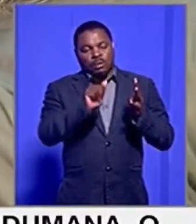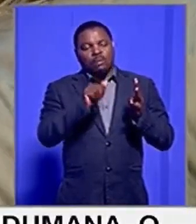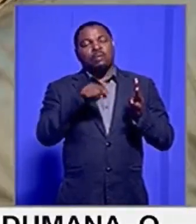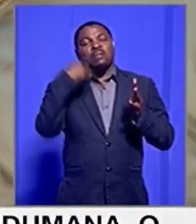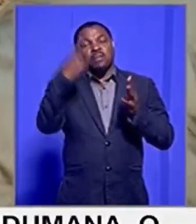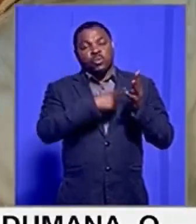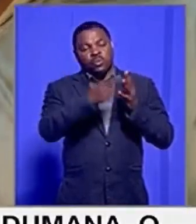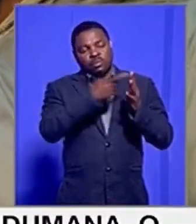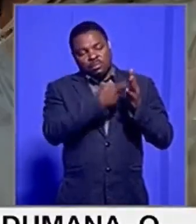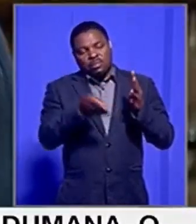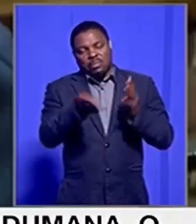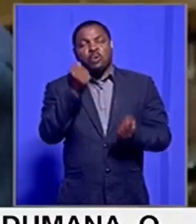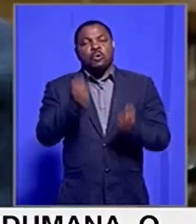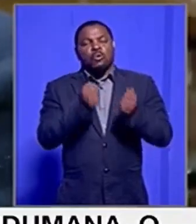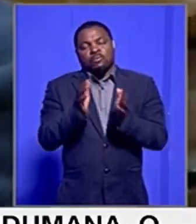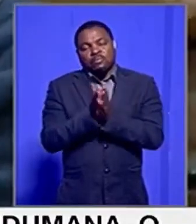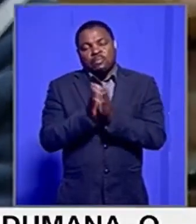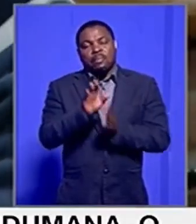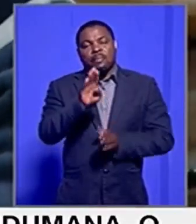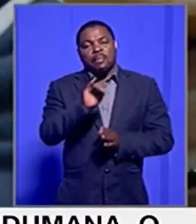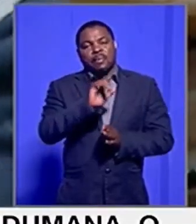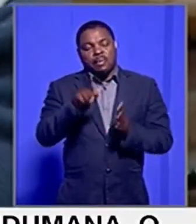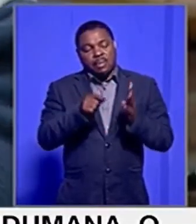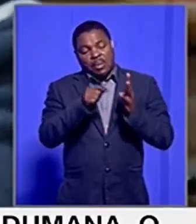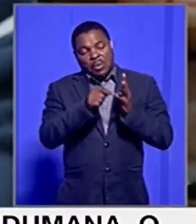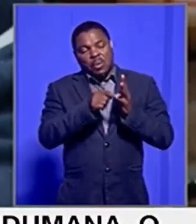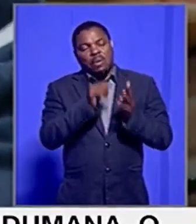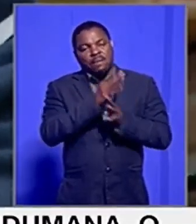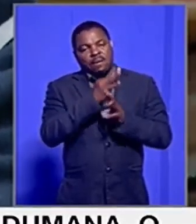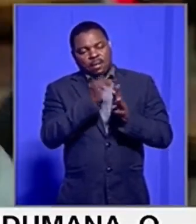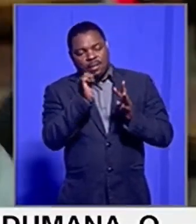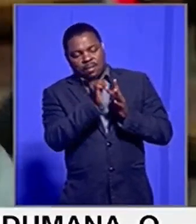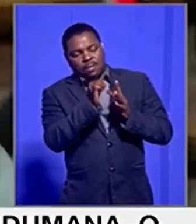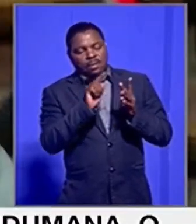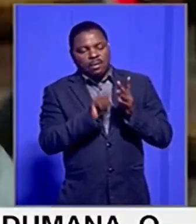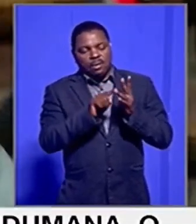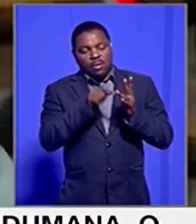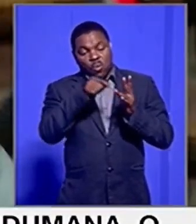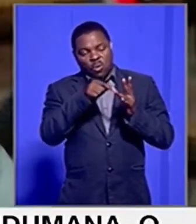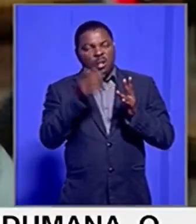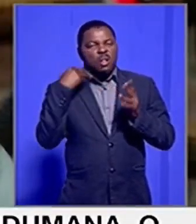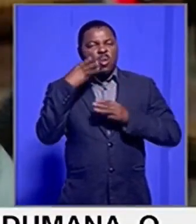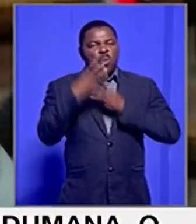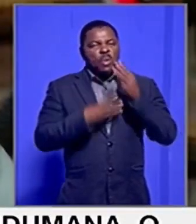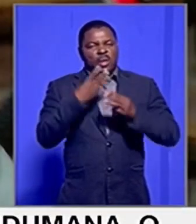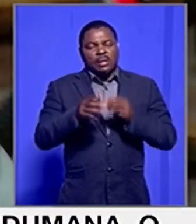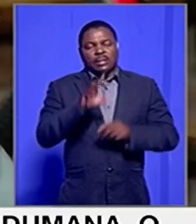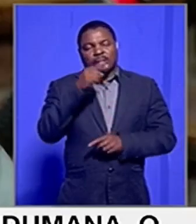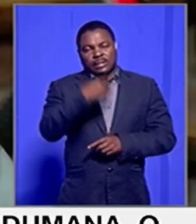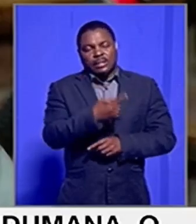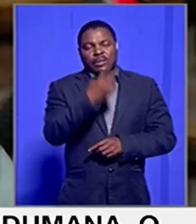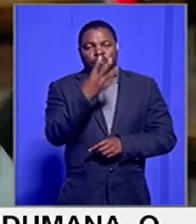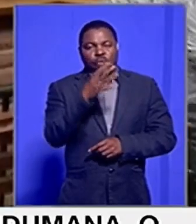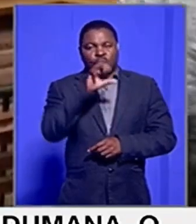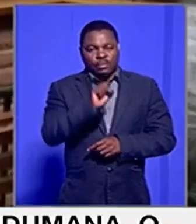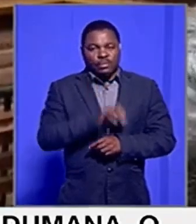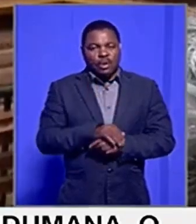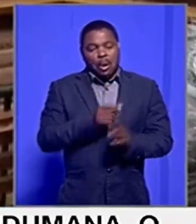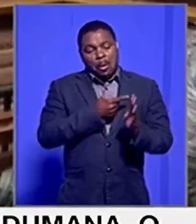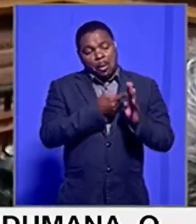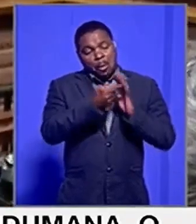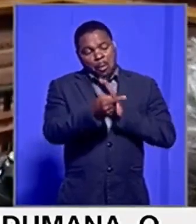go dira kopo ya beile. Sekeleni ke rraagwe Magudumana fa Matshwara ene e le modiri wa metlheng wa G4S. Botlhe